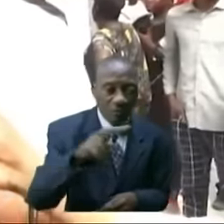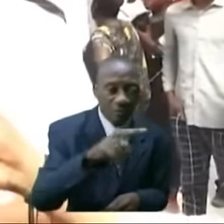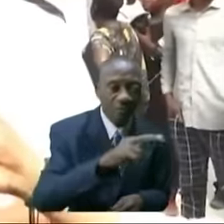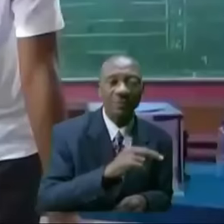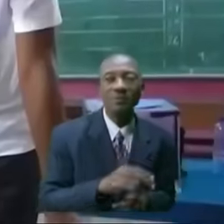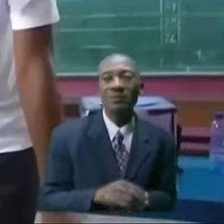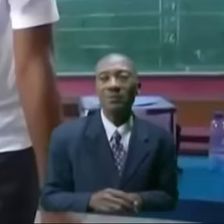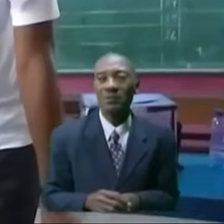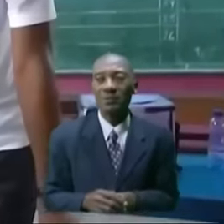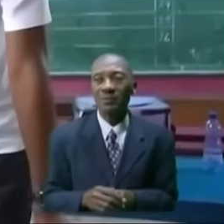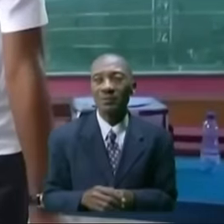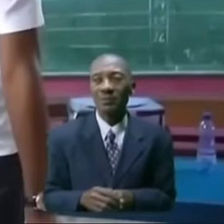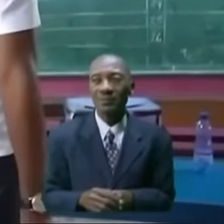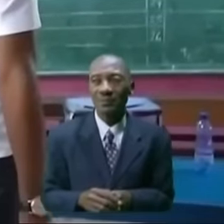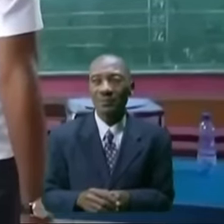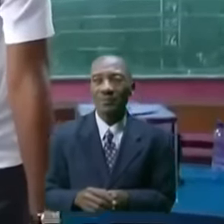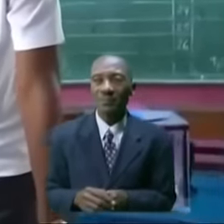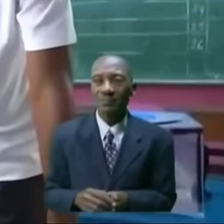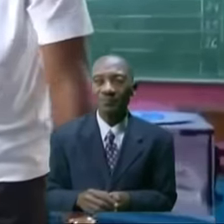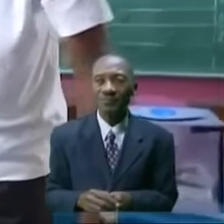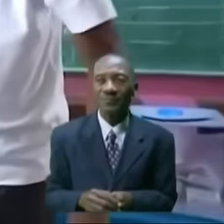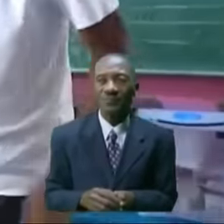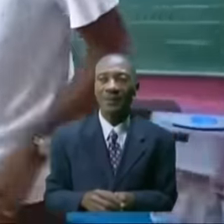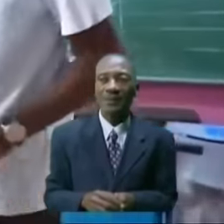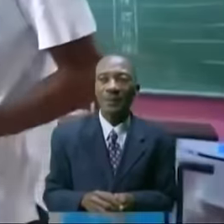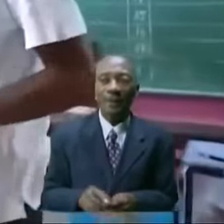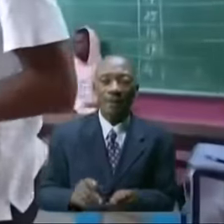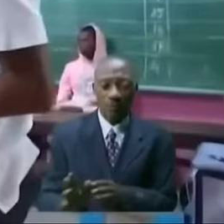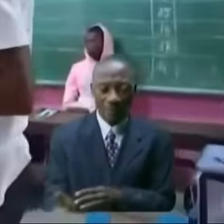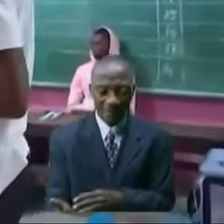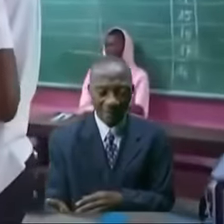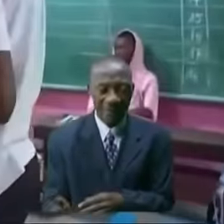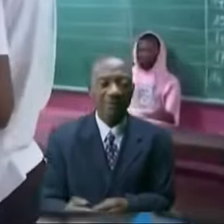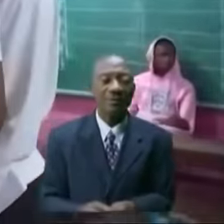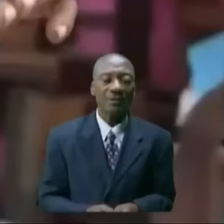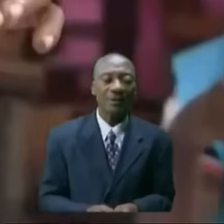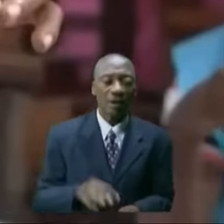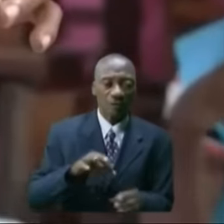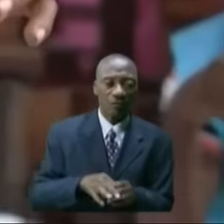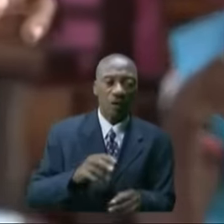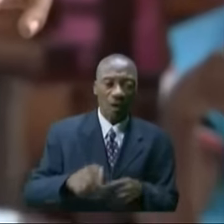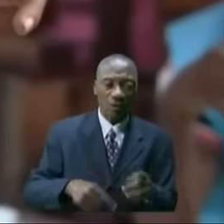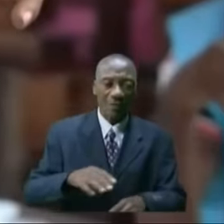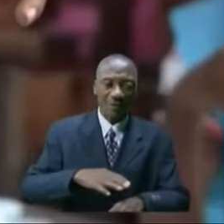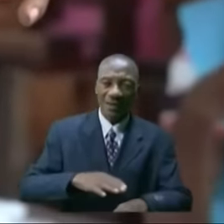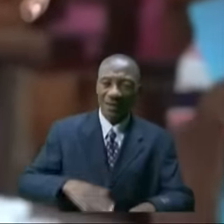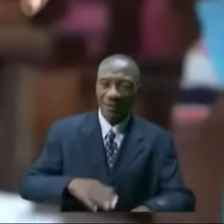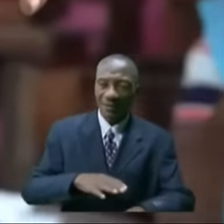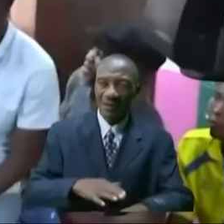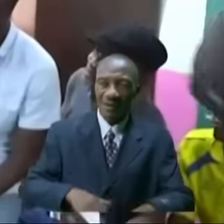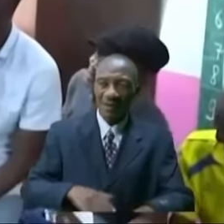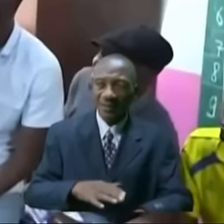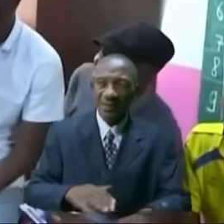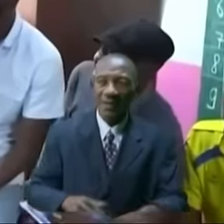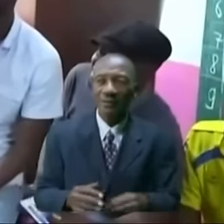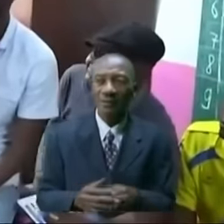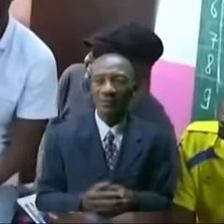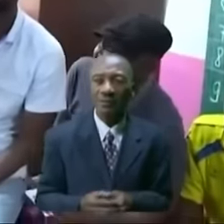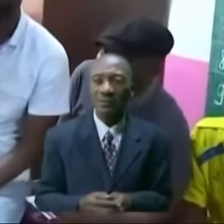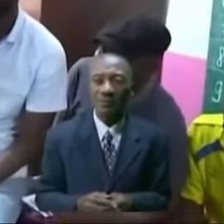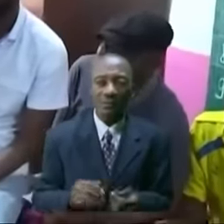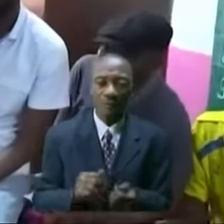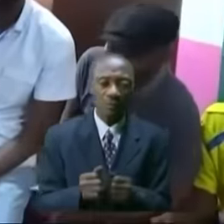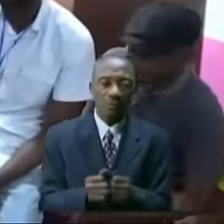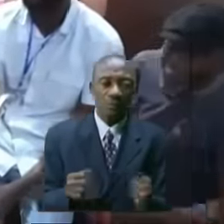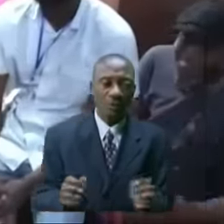venir voter. On a noté ce matin que le vote a commencé en retard par rapport à l'heure prévue, parce qu'il semble qu'il